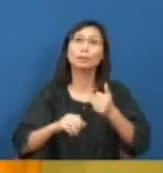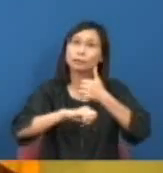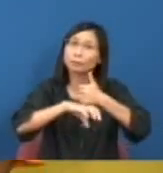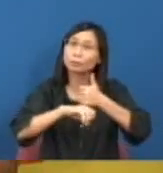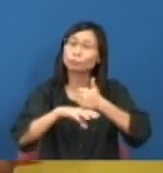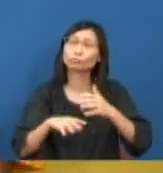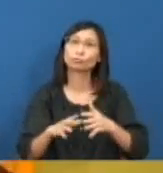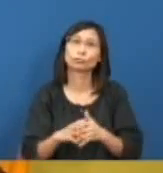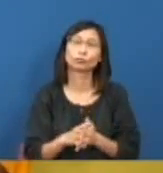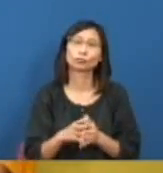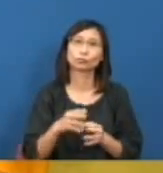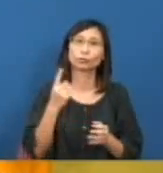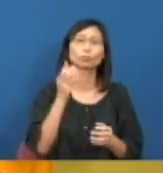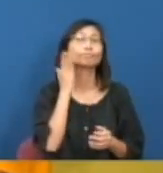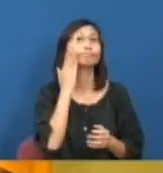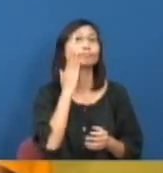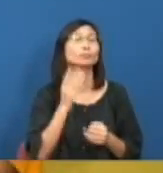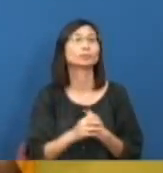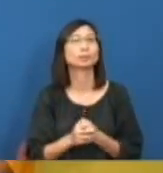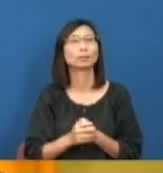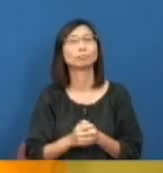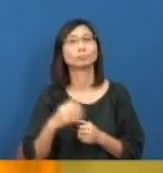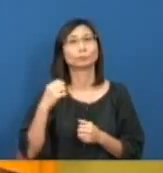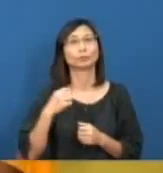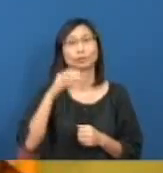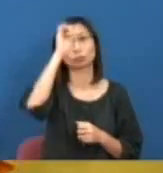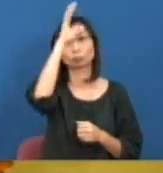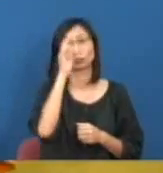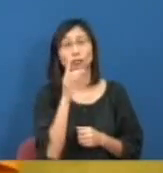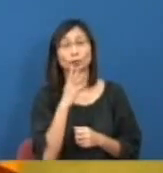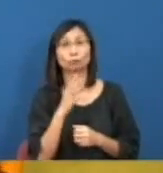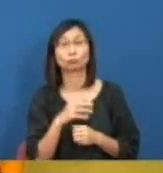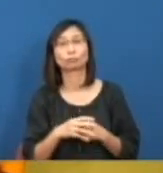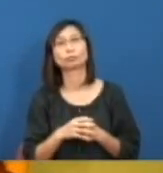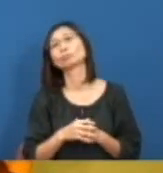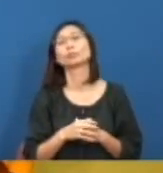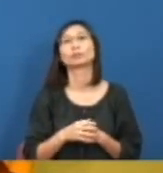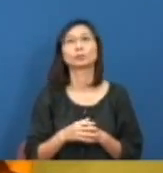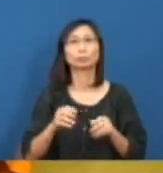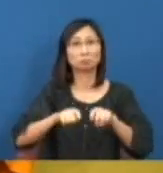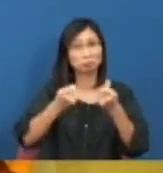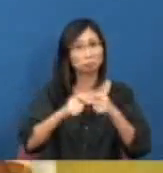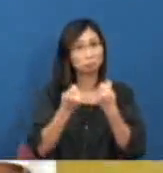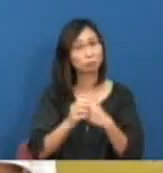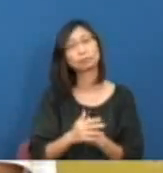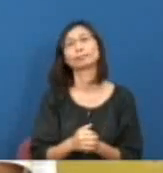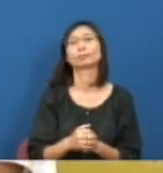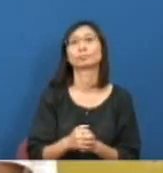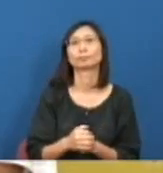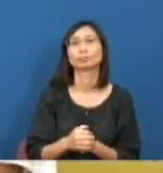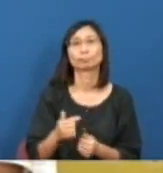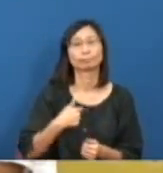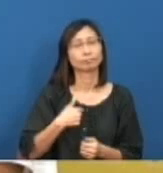建基於一個唔想將一個偶像一個形象被破壞一個假設之下啊嘛。 咁咪即係我